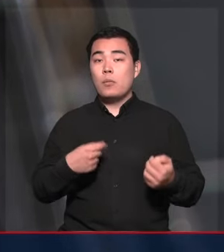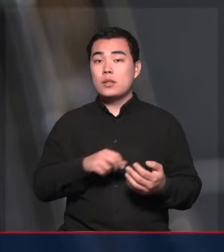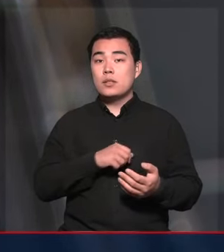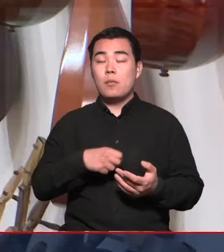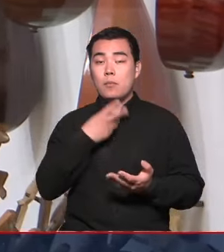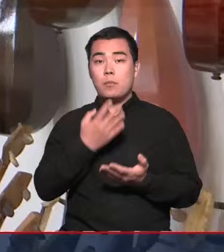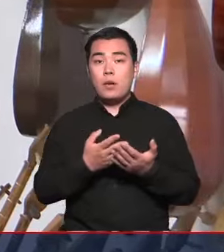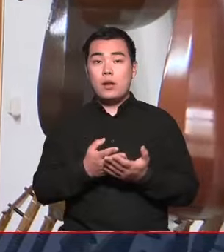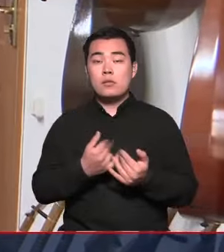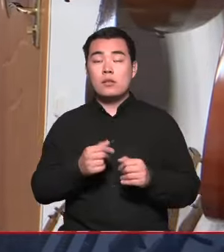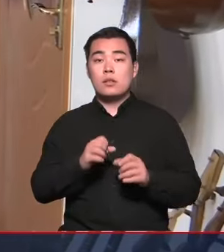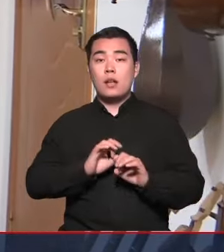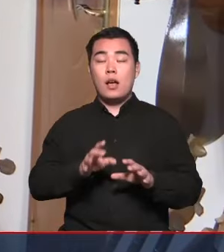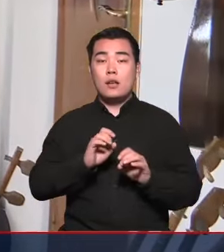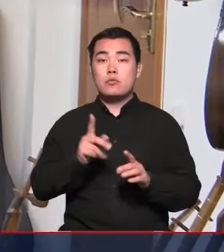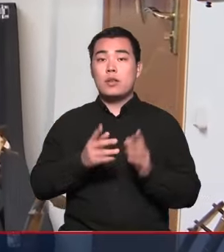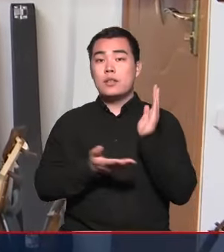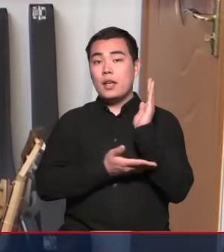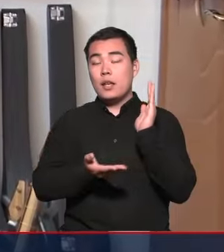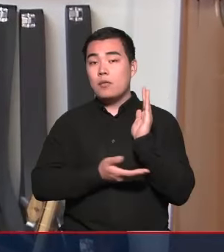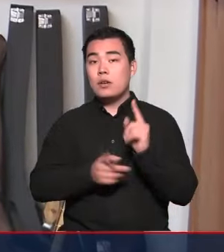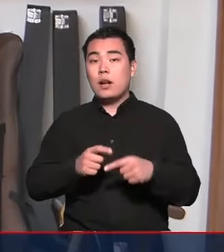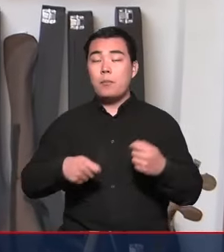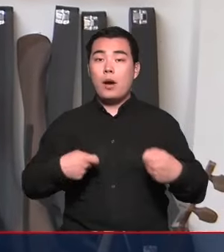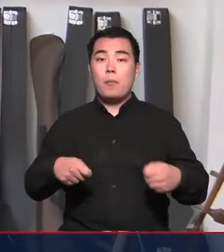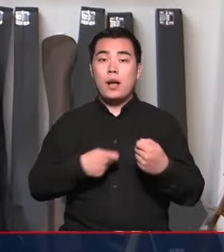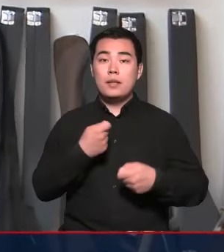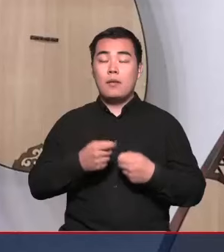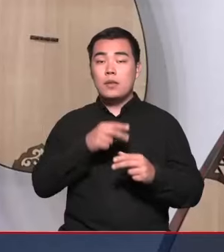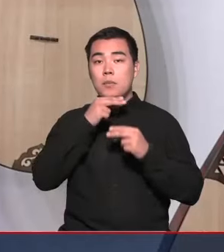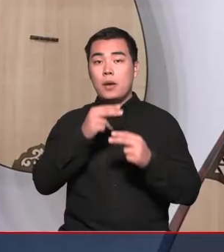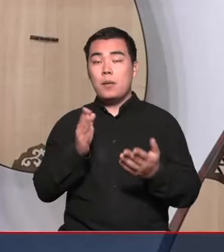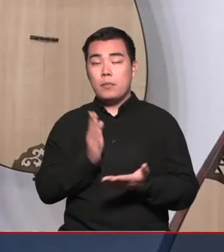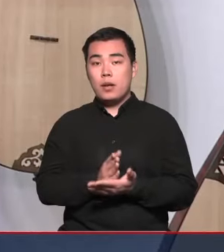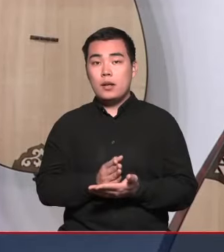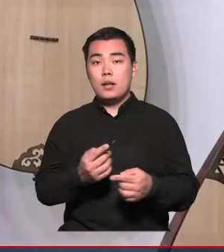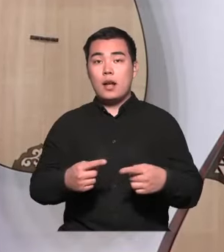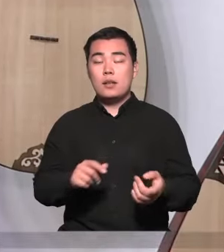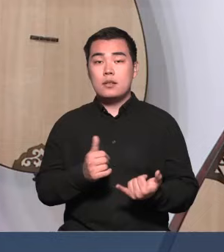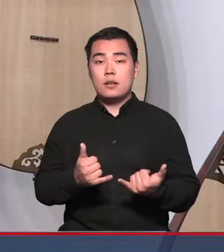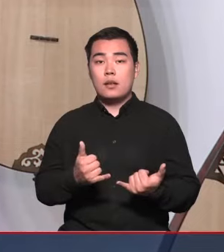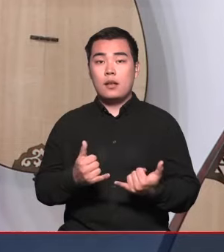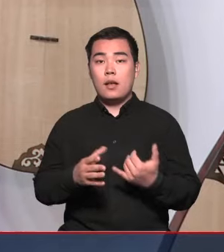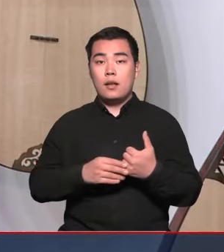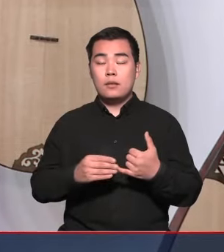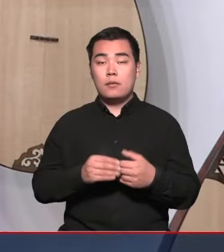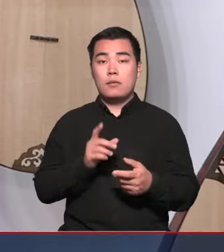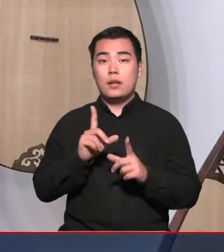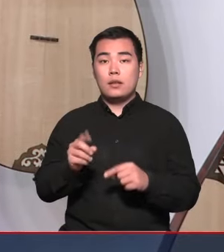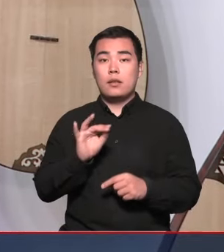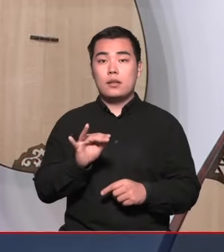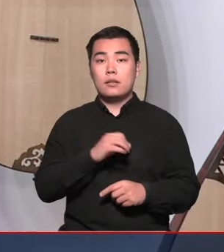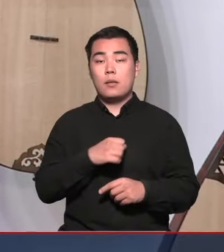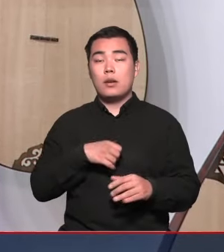назар аударам дейді. Себебі оның қоңыр үнінің күмбірлеп шығуы соған байланысты. Көптеген шетелдерге шығып, осы домбыраны дамытып, домбыра шертіп ойда